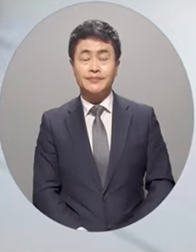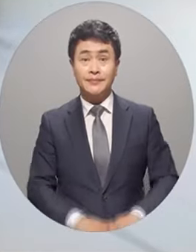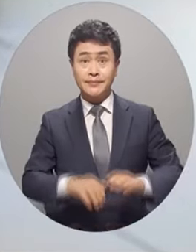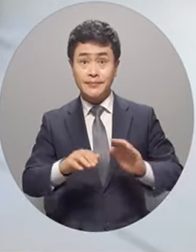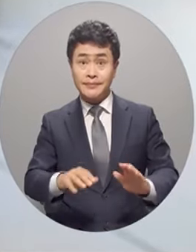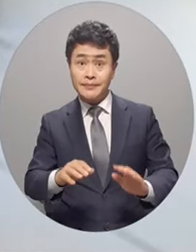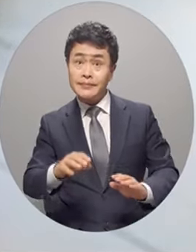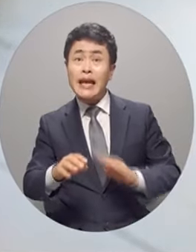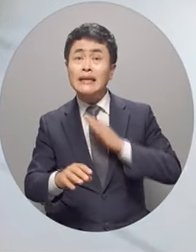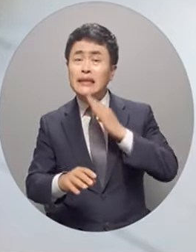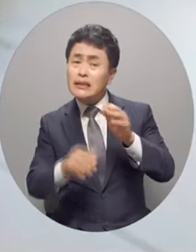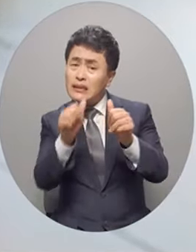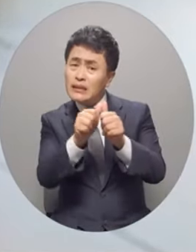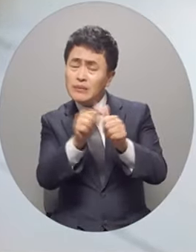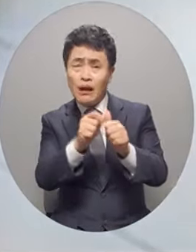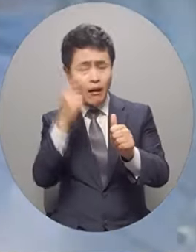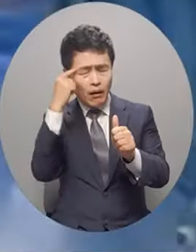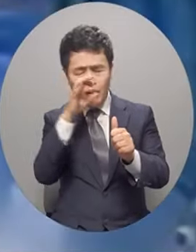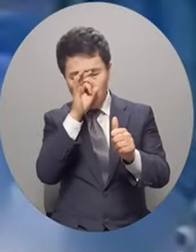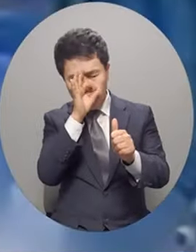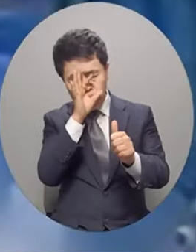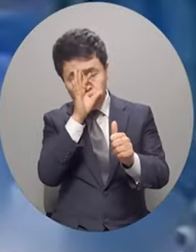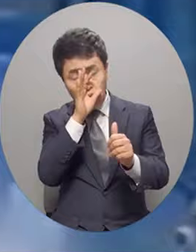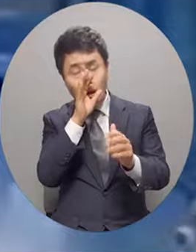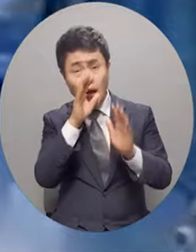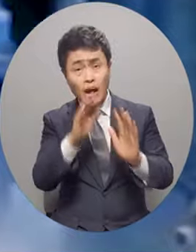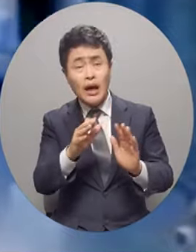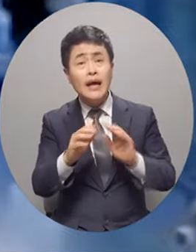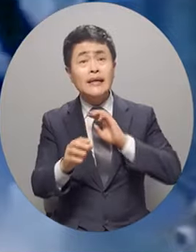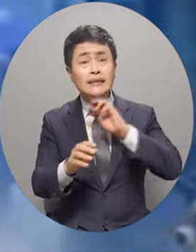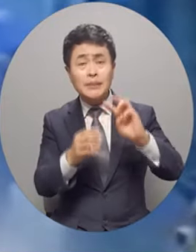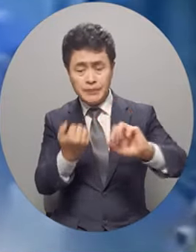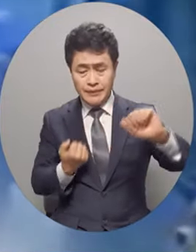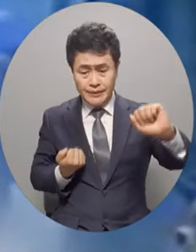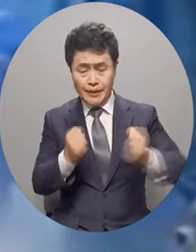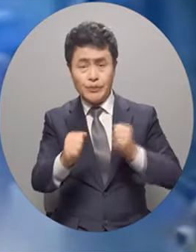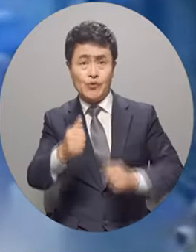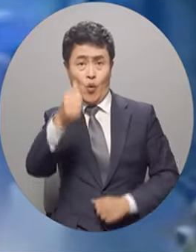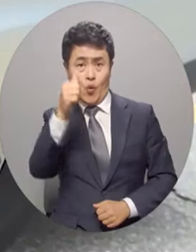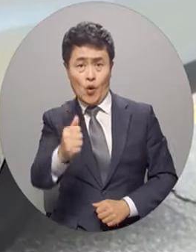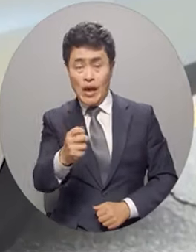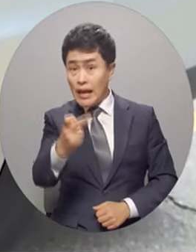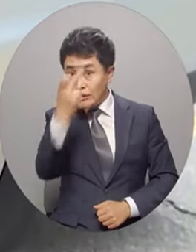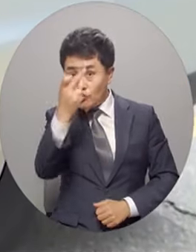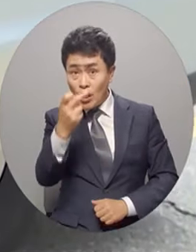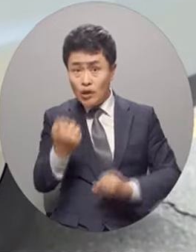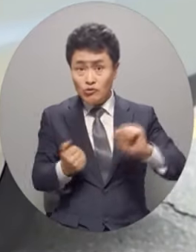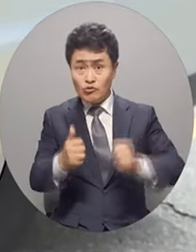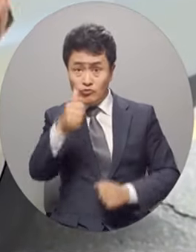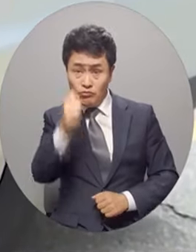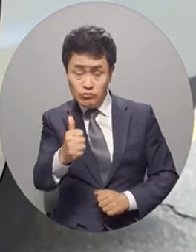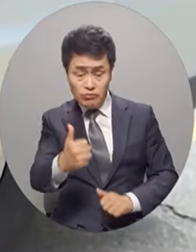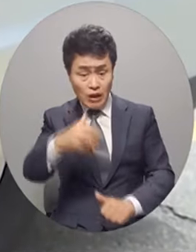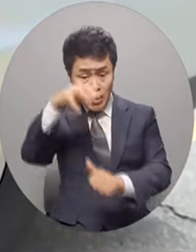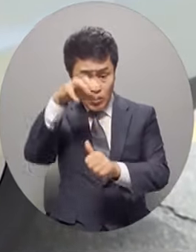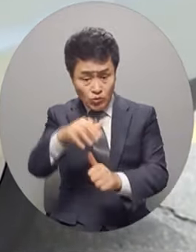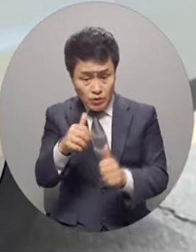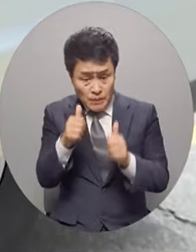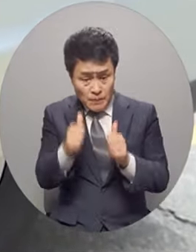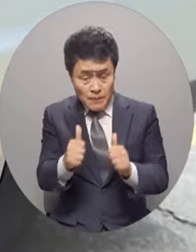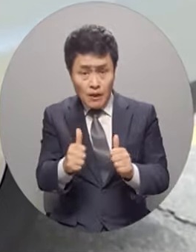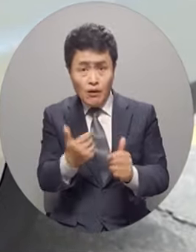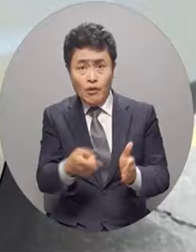4살 남자아이를 의식불명 상태에 빠뜨린 30대 태권도장 관장 최모 씨가 구속영장 실질 심사를 받기